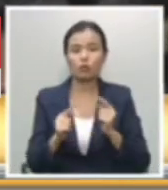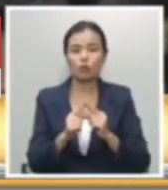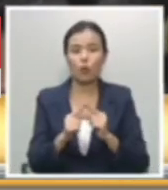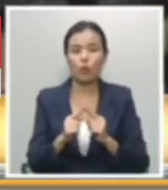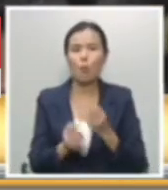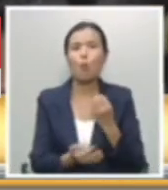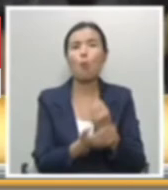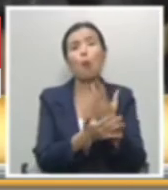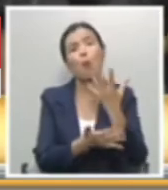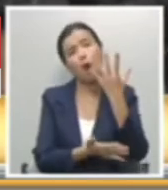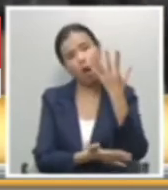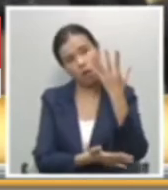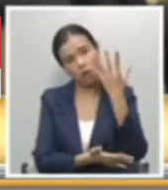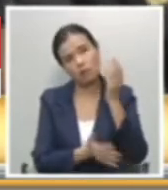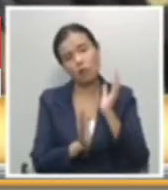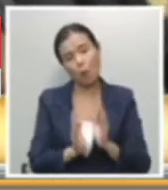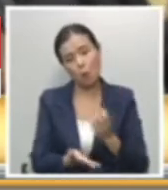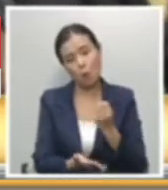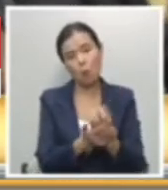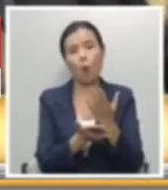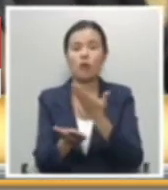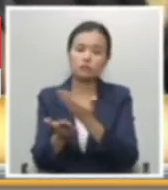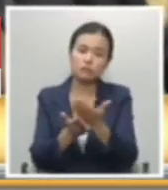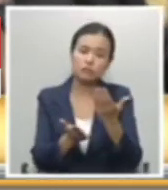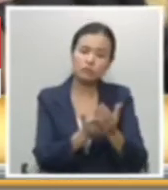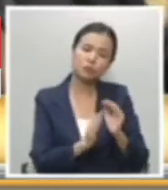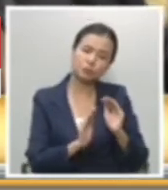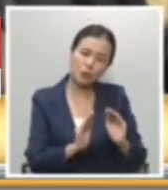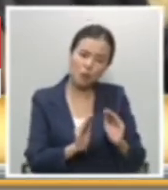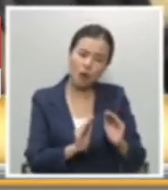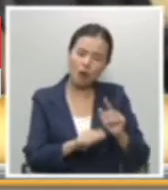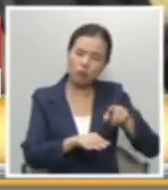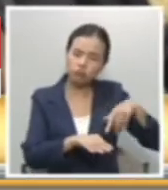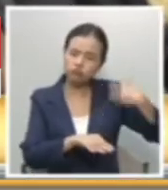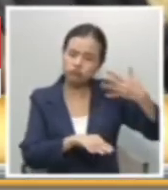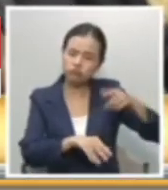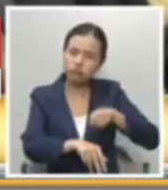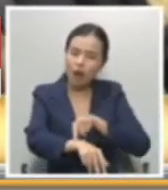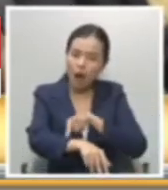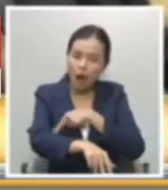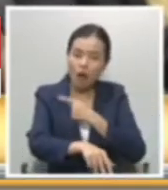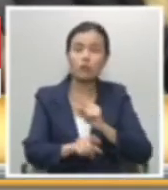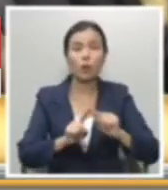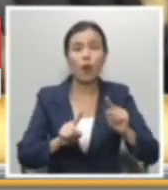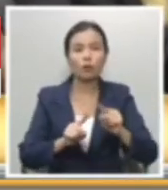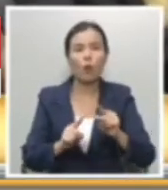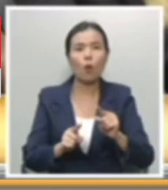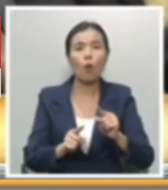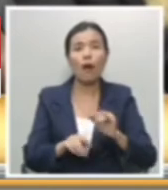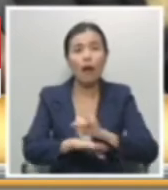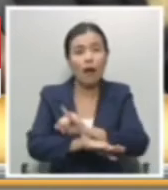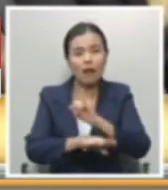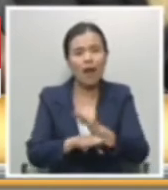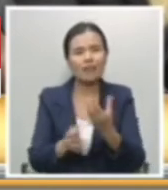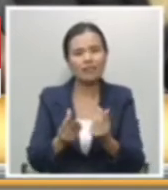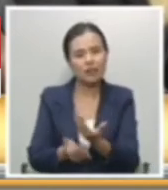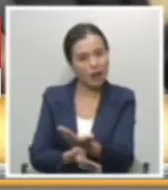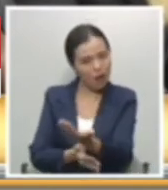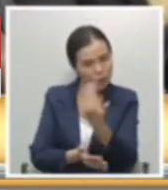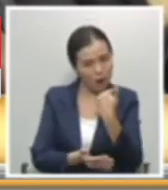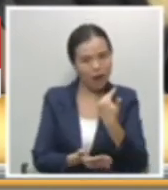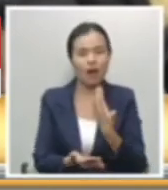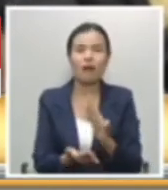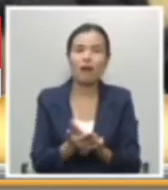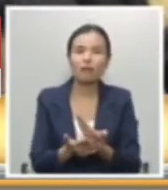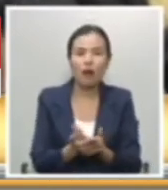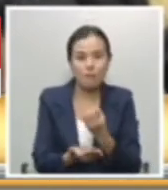กินซึ่งซื้อไว้เก็บไว้เป็นเวลานานแต่ขณะที่มีการเวนคืนทำให้ราคานั้นกระ